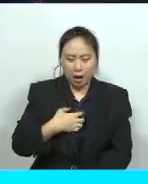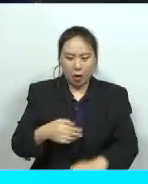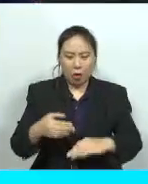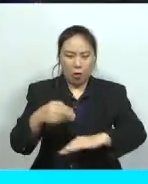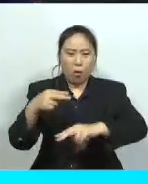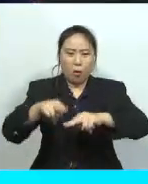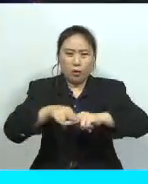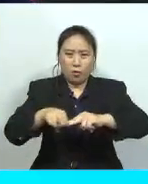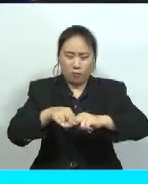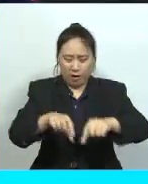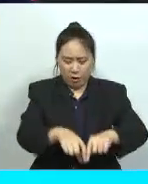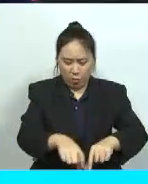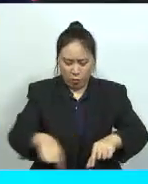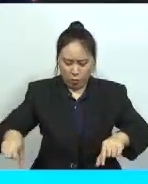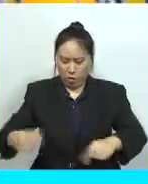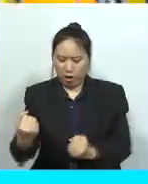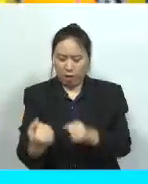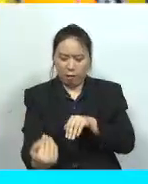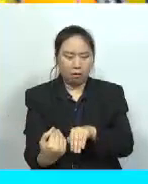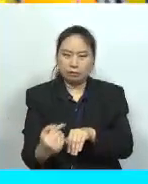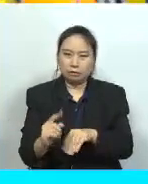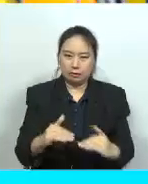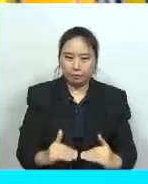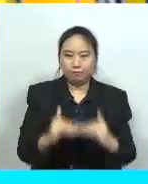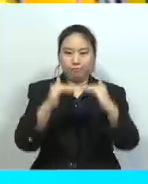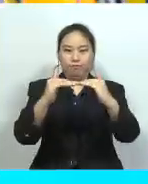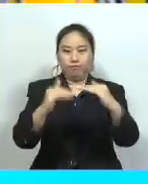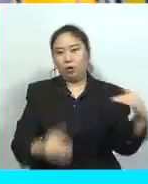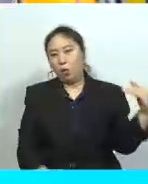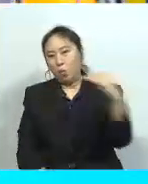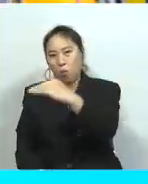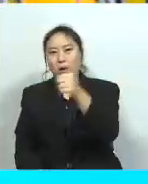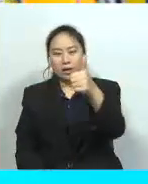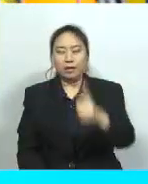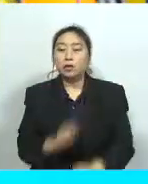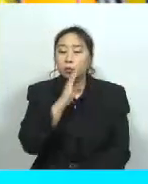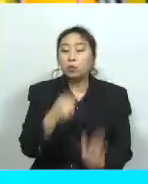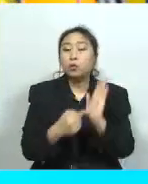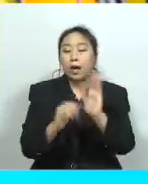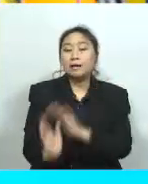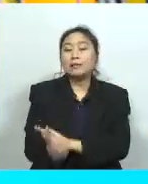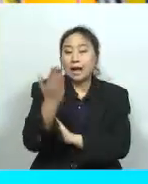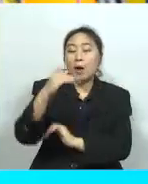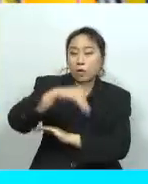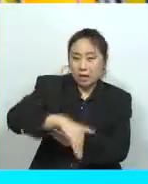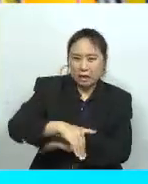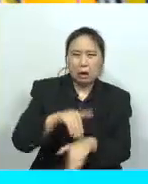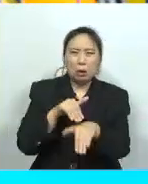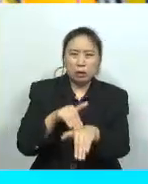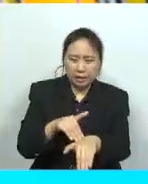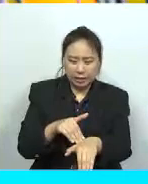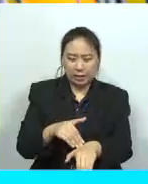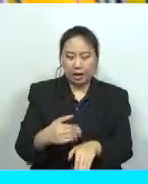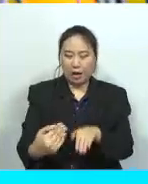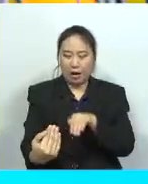ก็มีส่วนช่วยได้เยอะครับผม ก็ดีมาถึงตอนเช้าตอนเย็นรถติดๆนี่จะไม่ได้ปิดกั้นจะไม่ได้ปิด